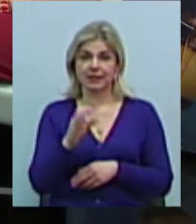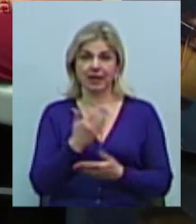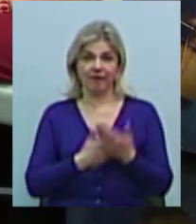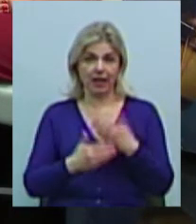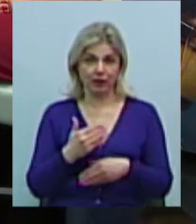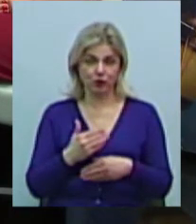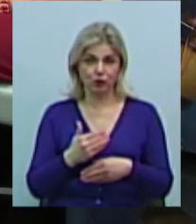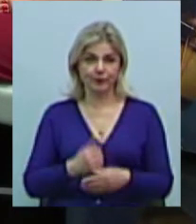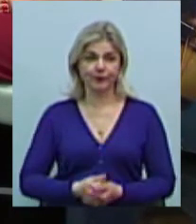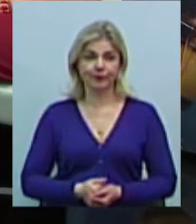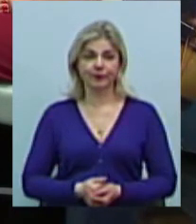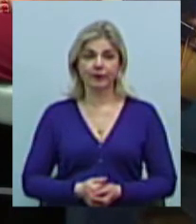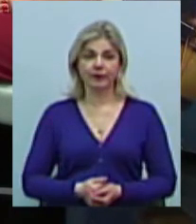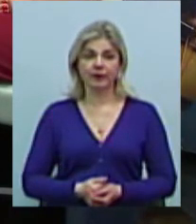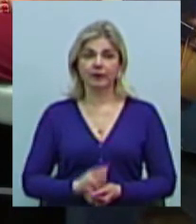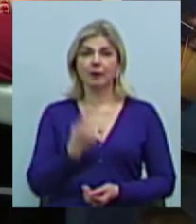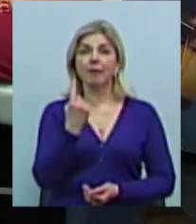інвалідністю.